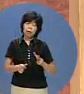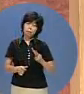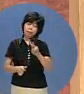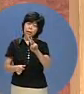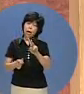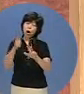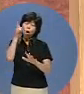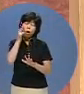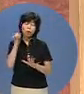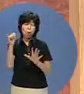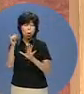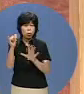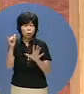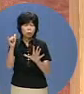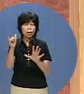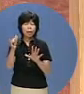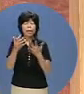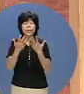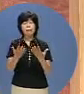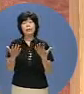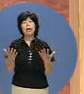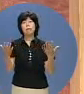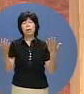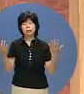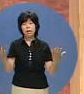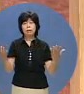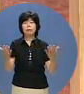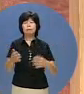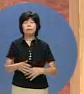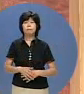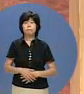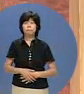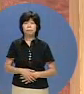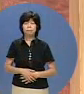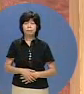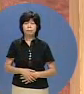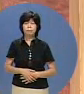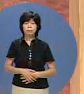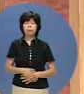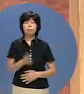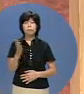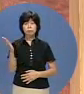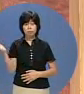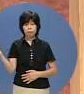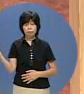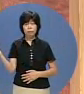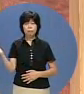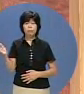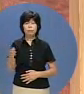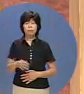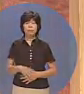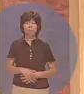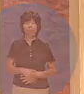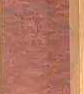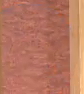結果を確認する親子連れでにぎわっていました。では続いての話題です。